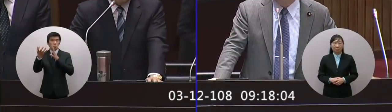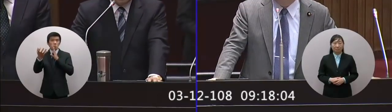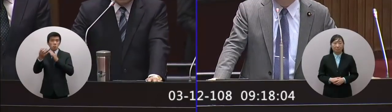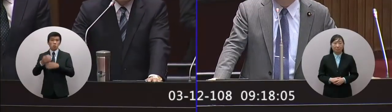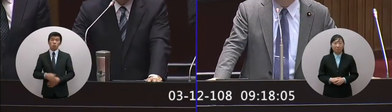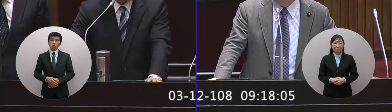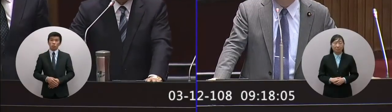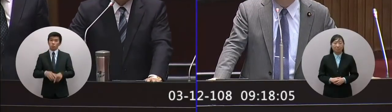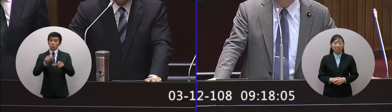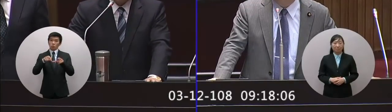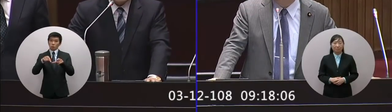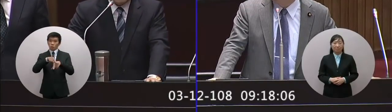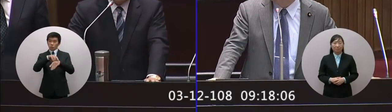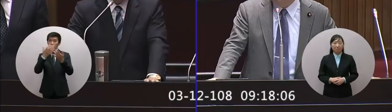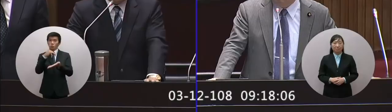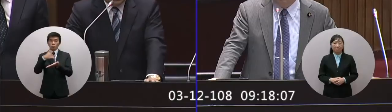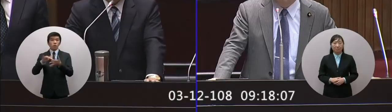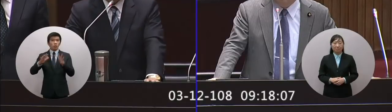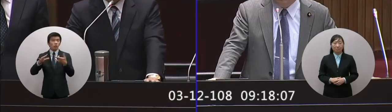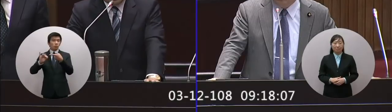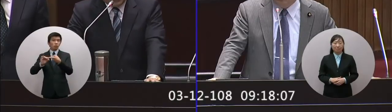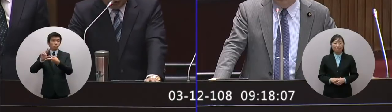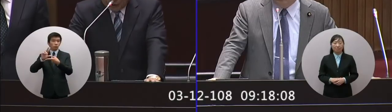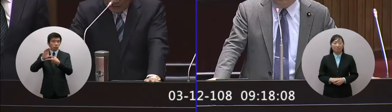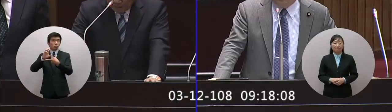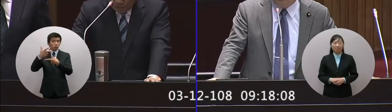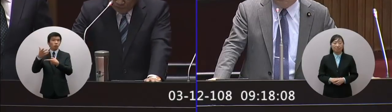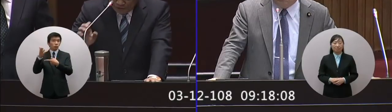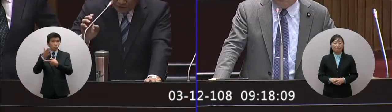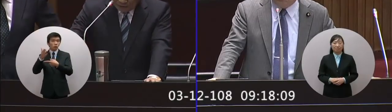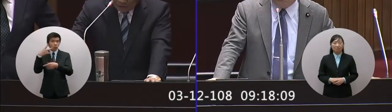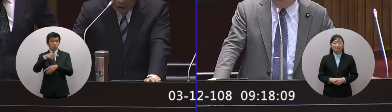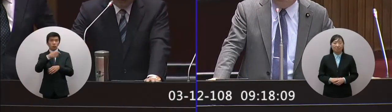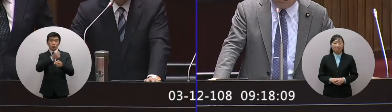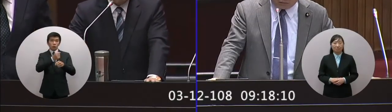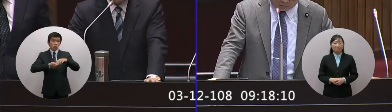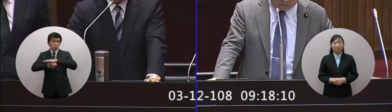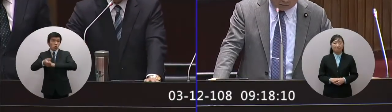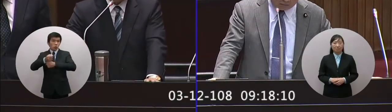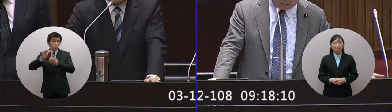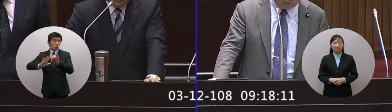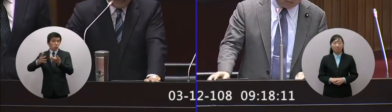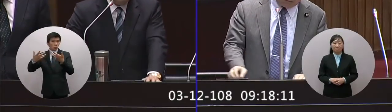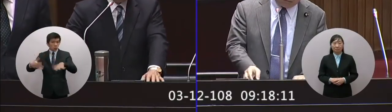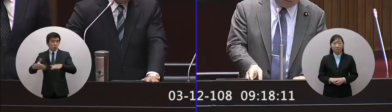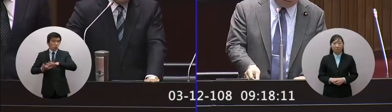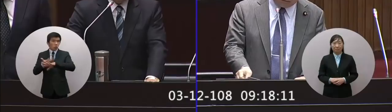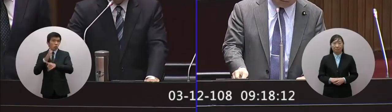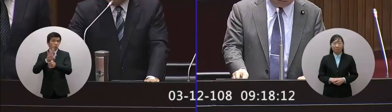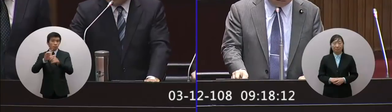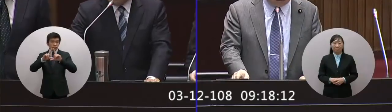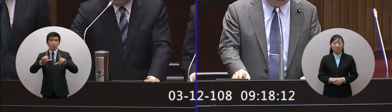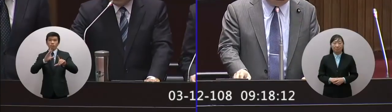企业的比例就97%，而对就业人口也占比非常的高，贡献非常的大。